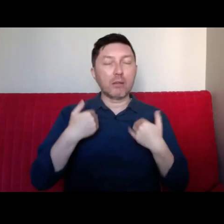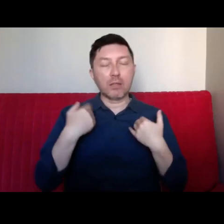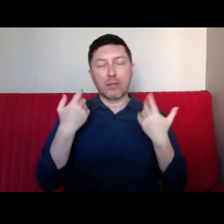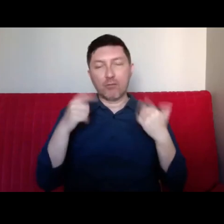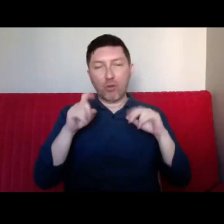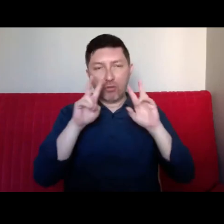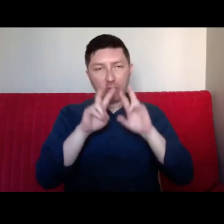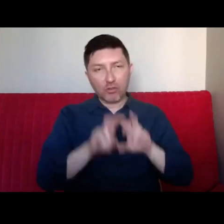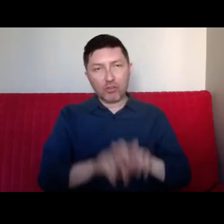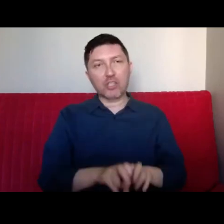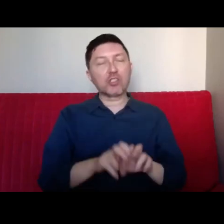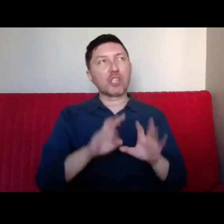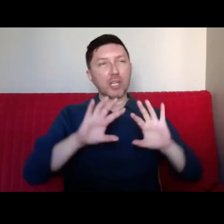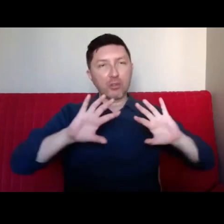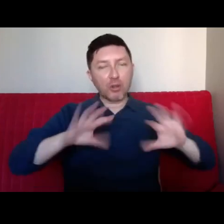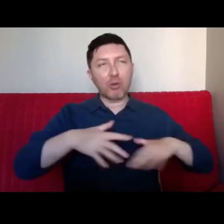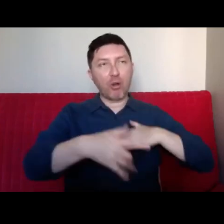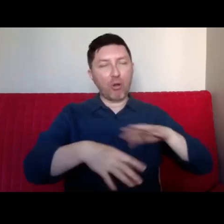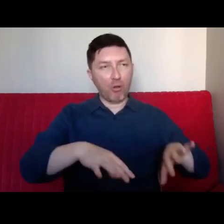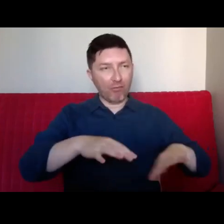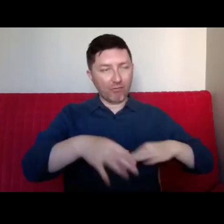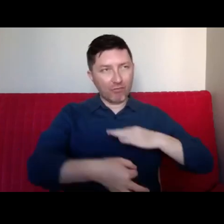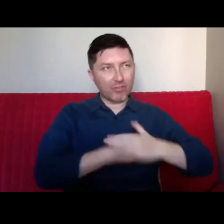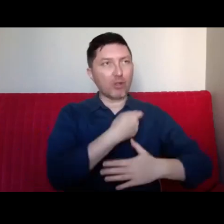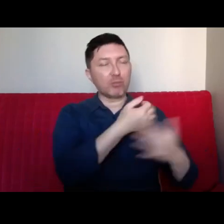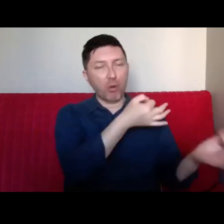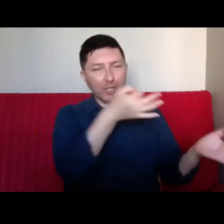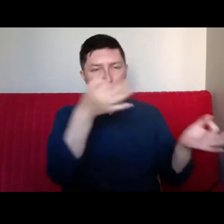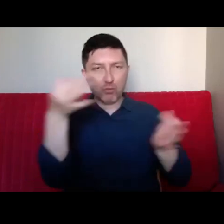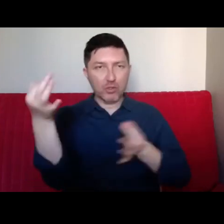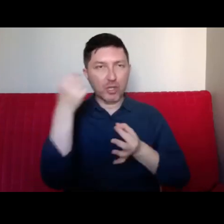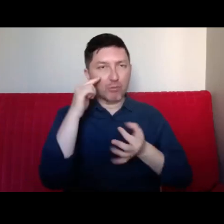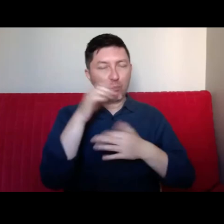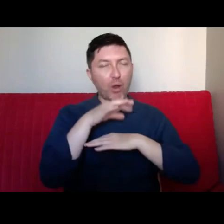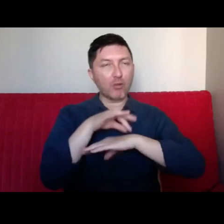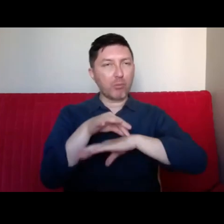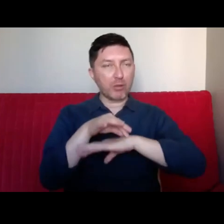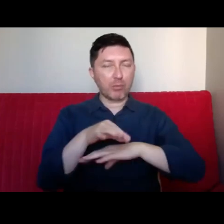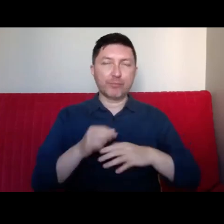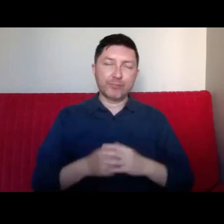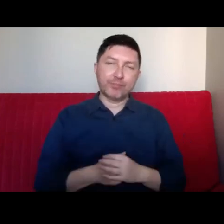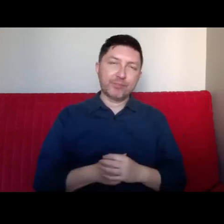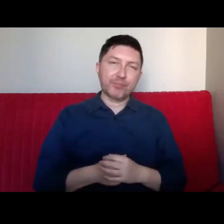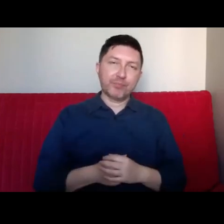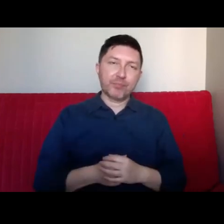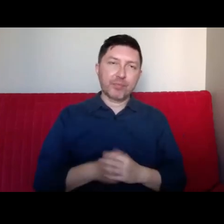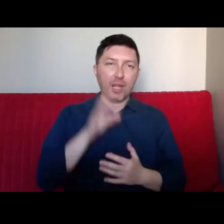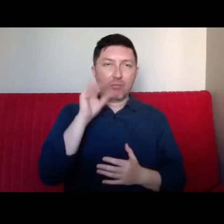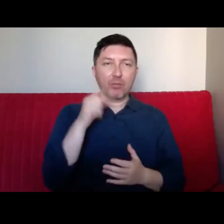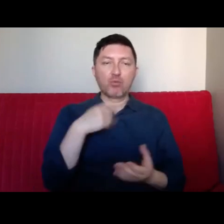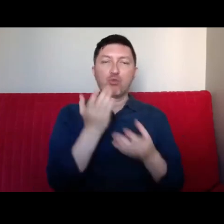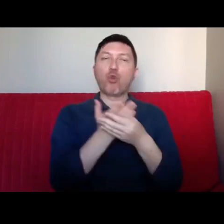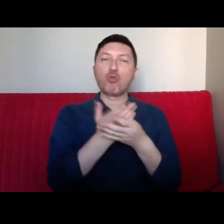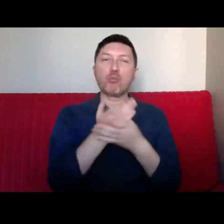au-delà des années du financement européen. Et donc, ici, c'est ce que nous avons développé dans le livrable 3. Et